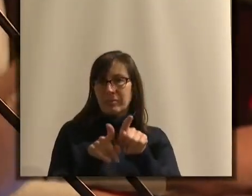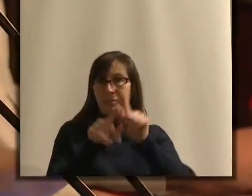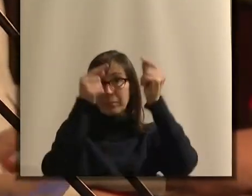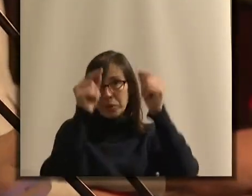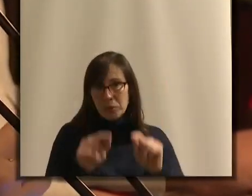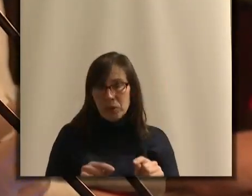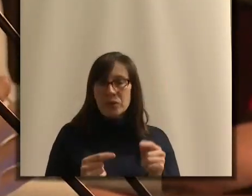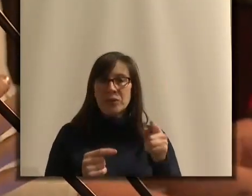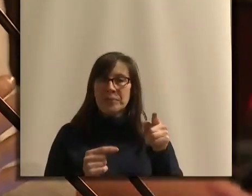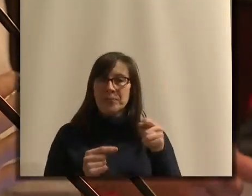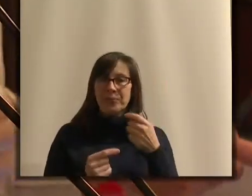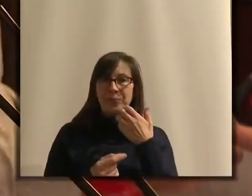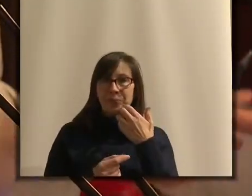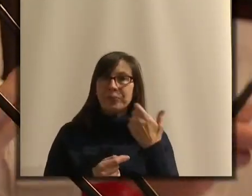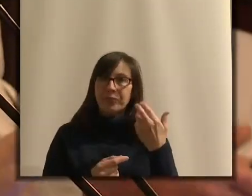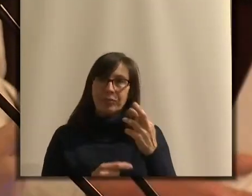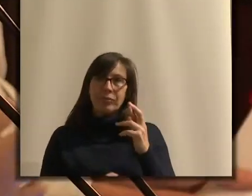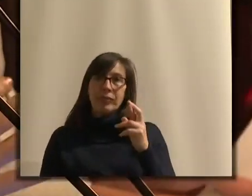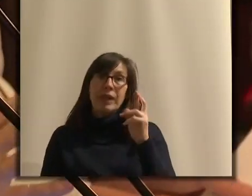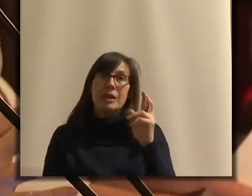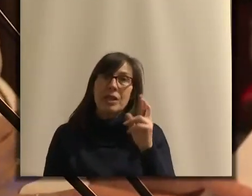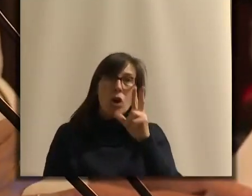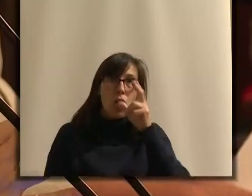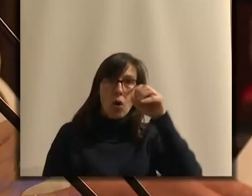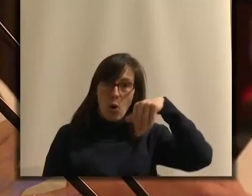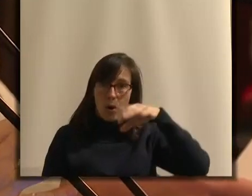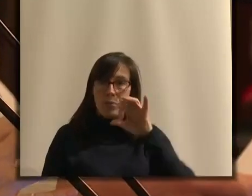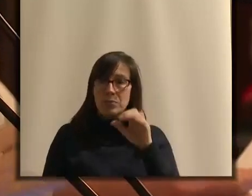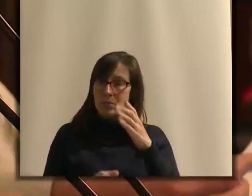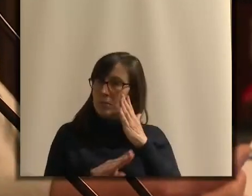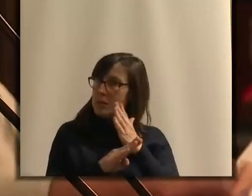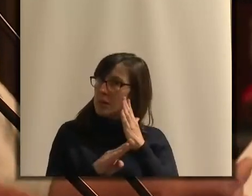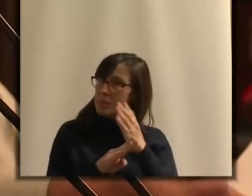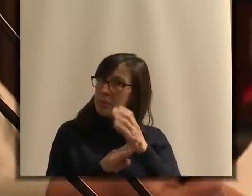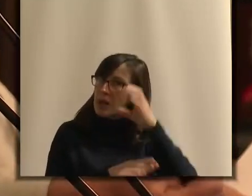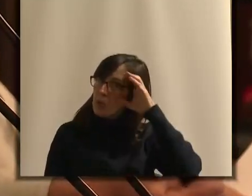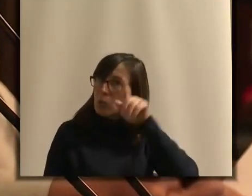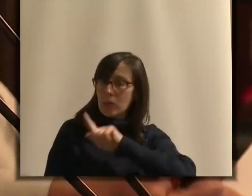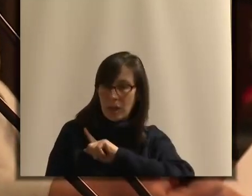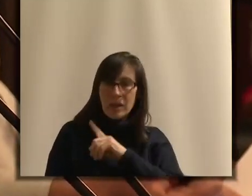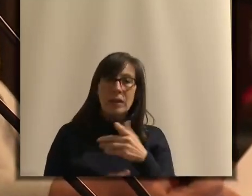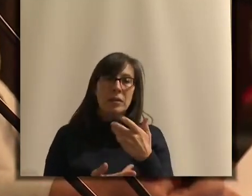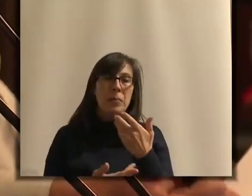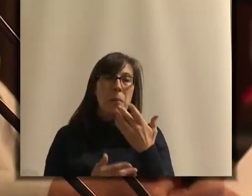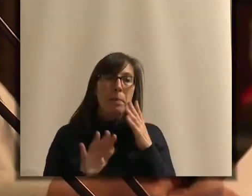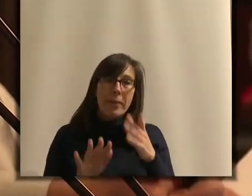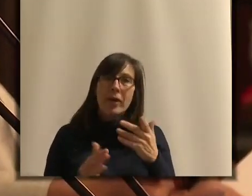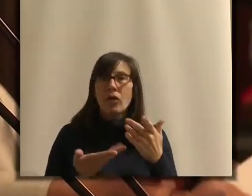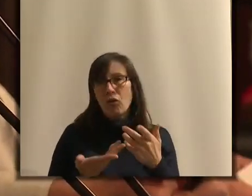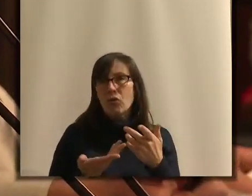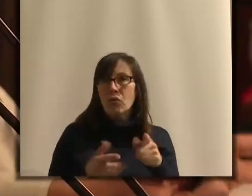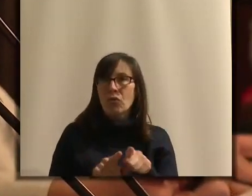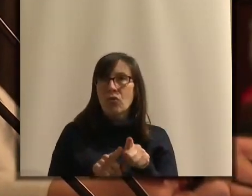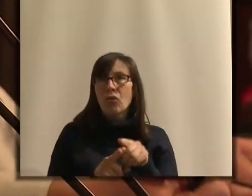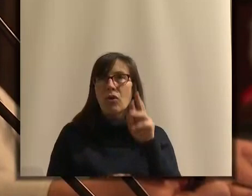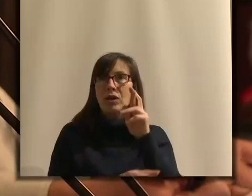aquí agrair a la regidora Homs, que sempre ens ha tingut en compte, però ha estat una legislatura complicada amb la